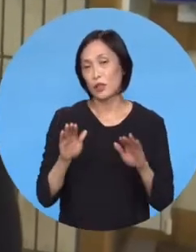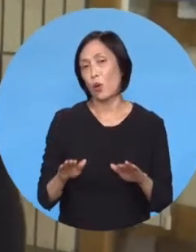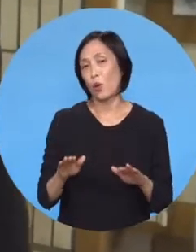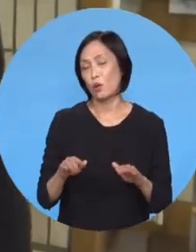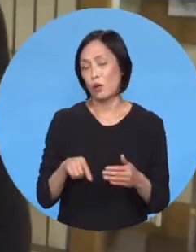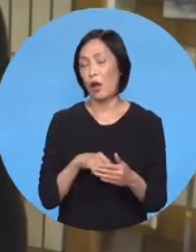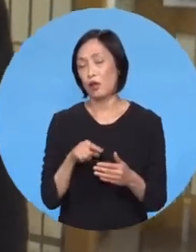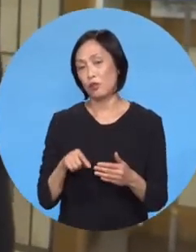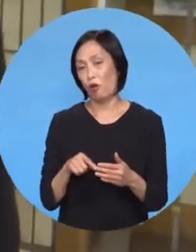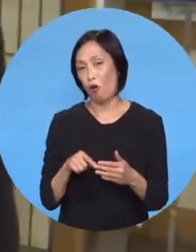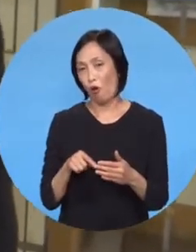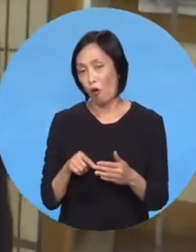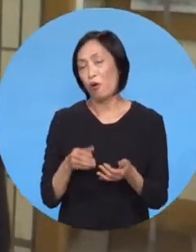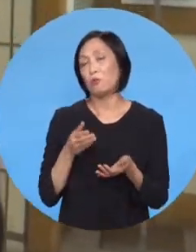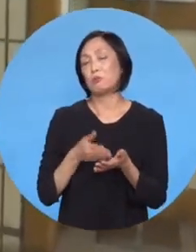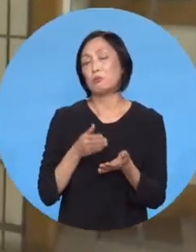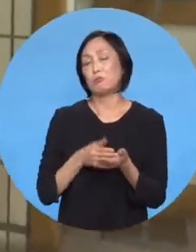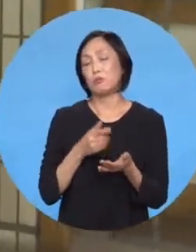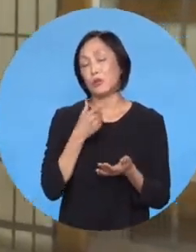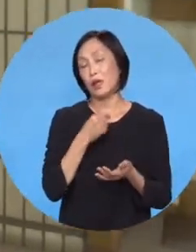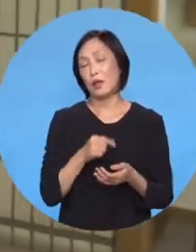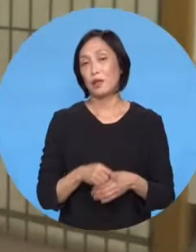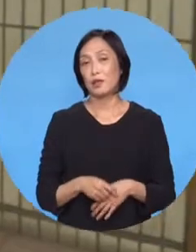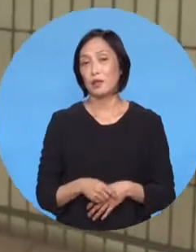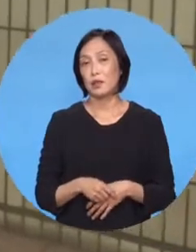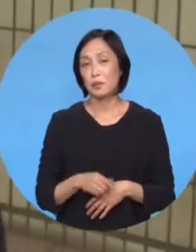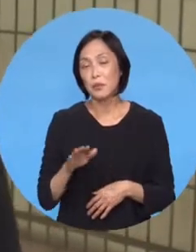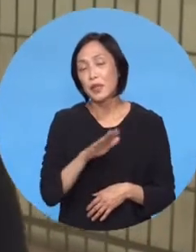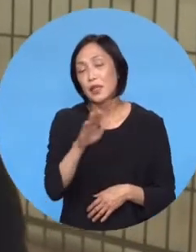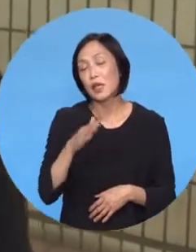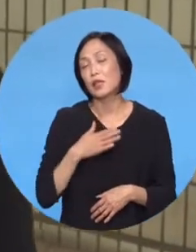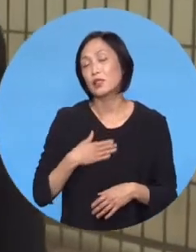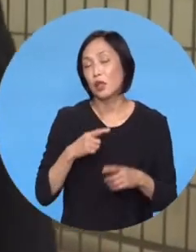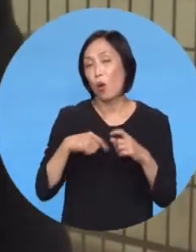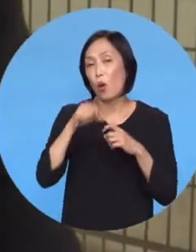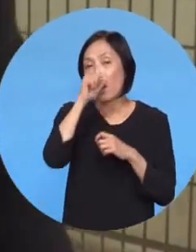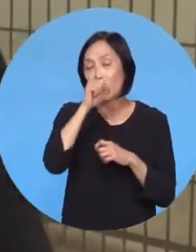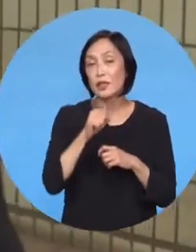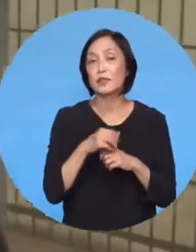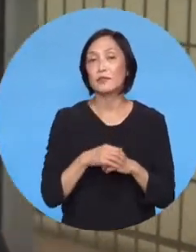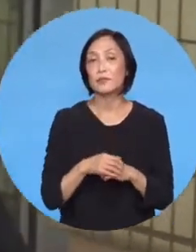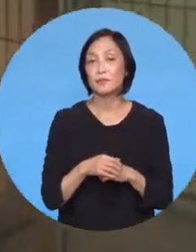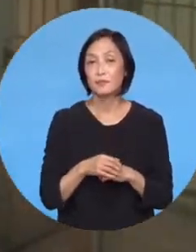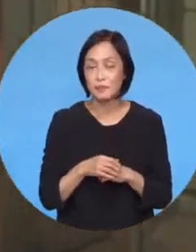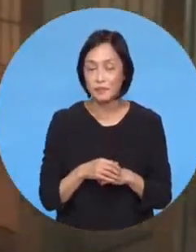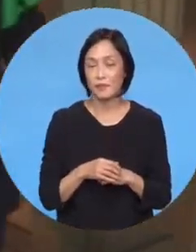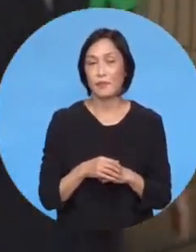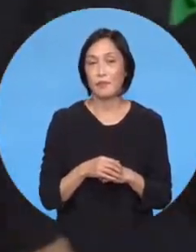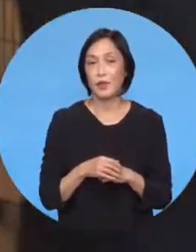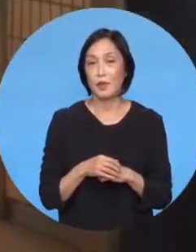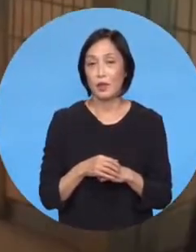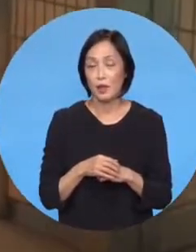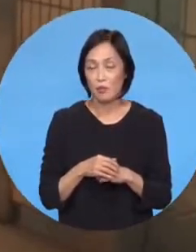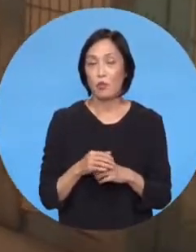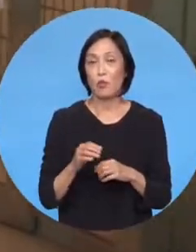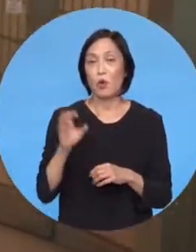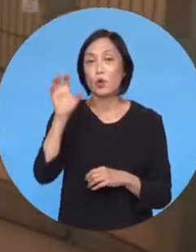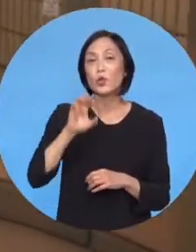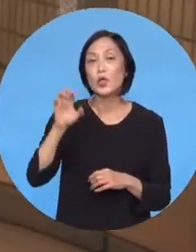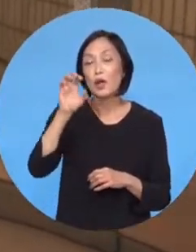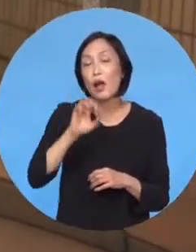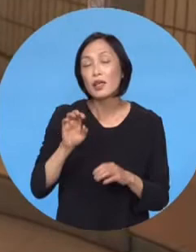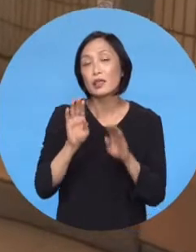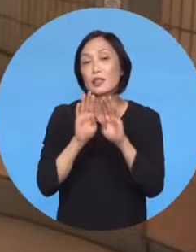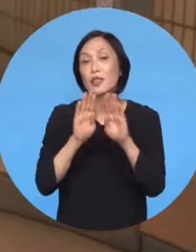きましょう。ね、私だけじゃなくて、とても良かったですよ。何回もやった方がいいかも